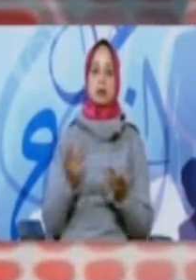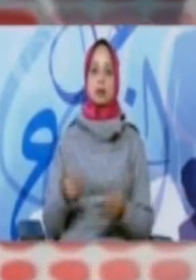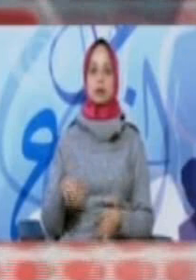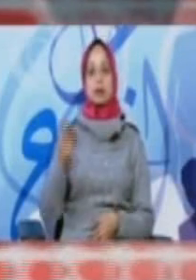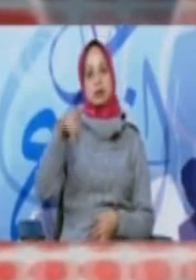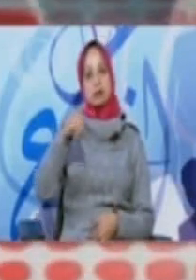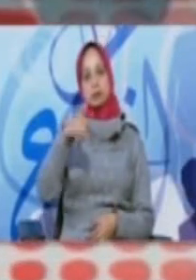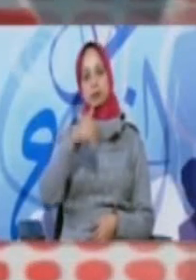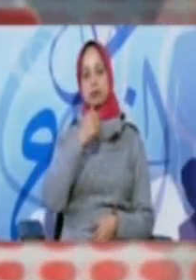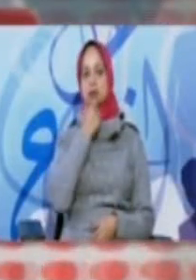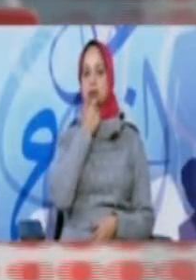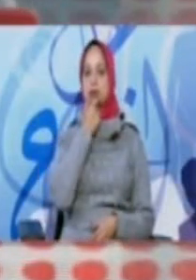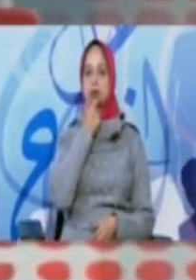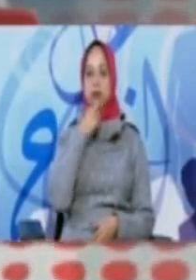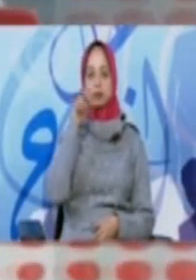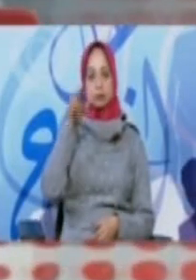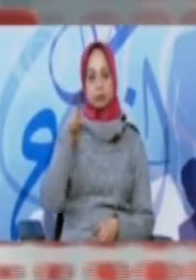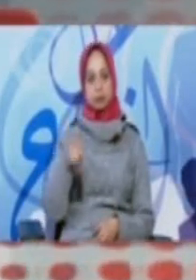طبعا